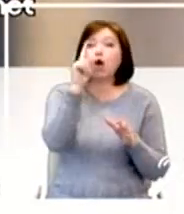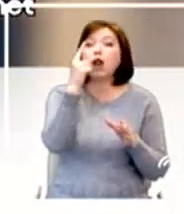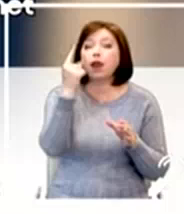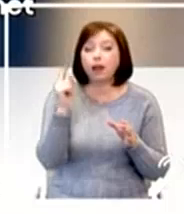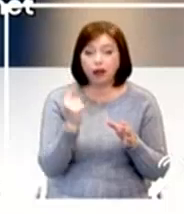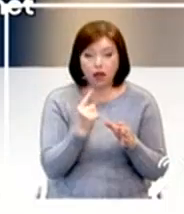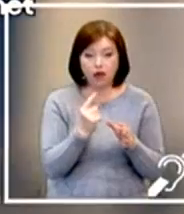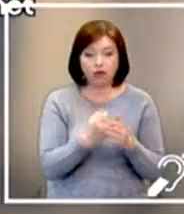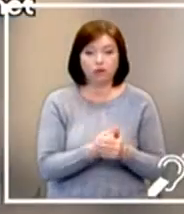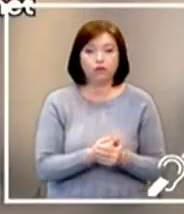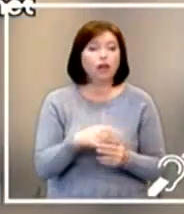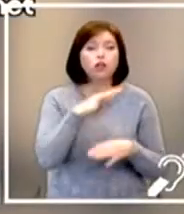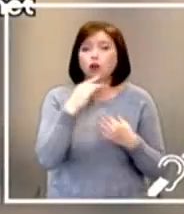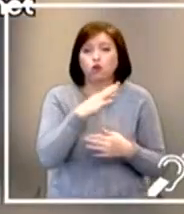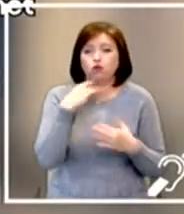Să-i împreună ceva,